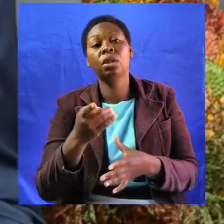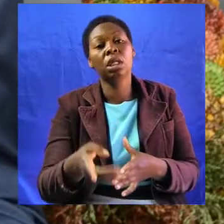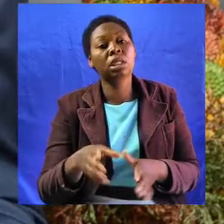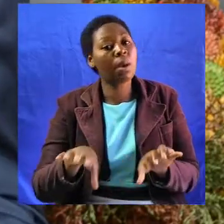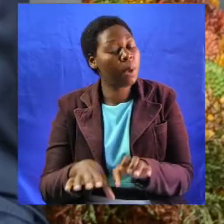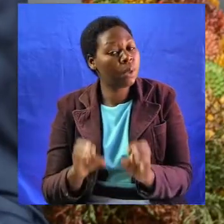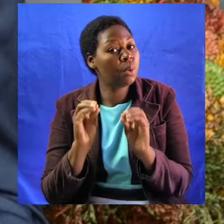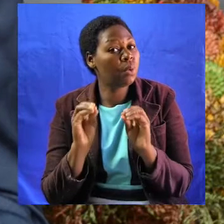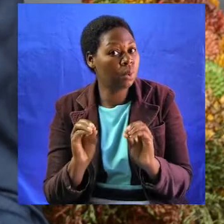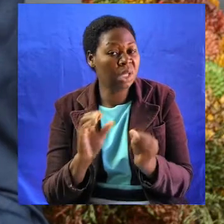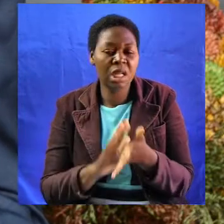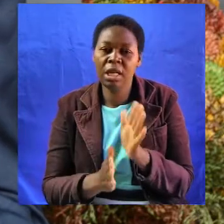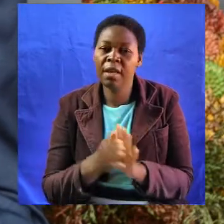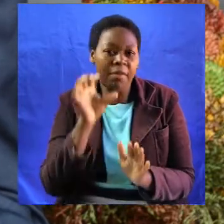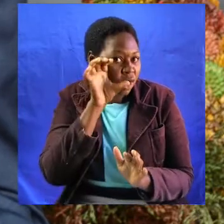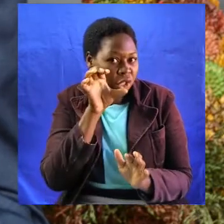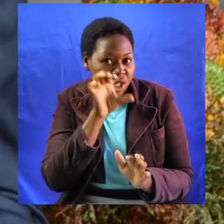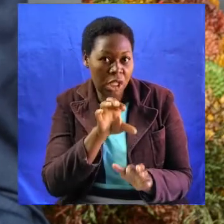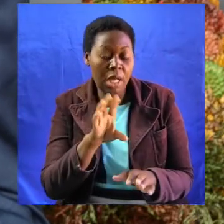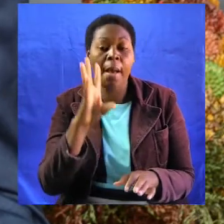Yeah. Kureva kuti munhu umwe nemumwe